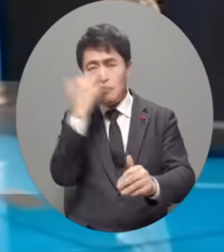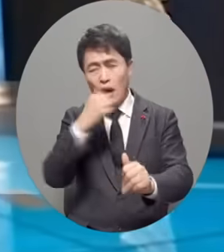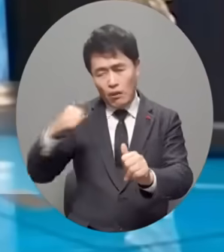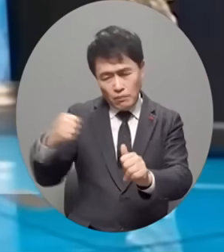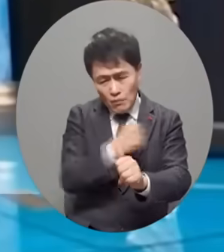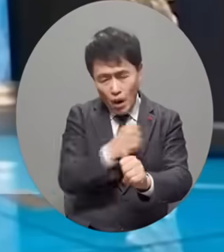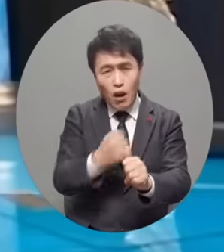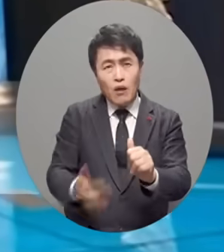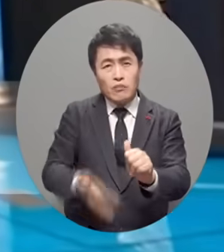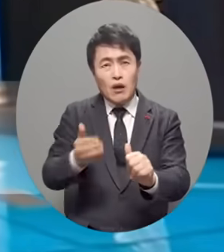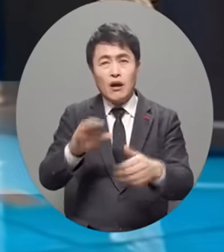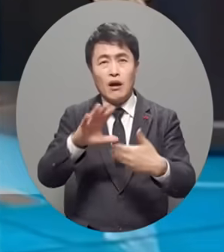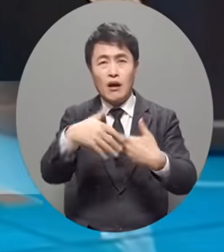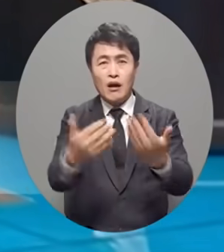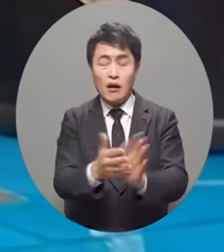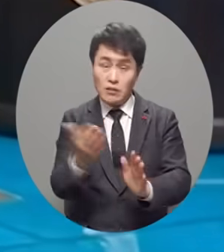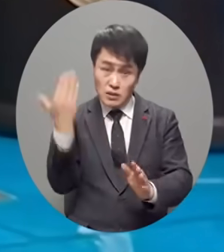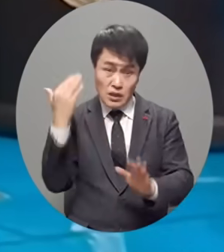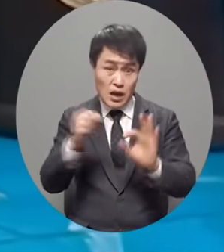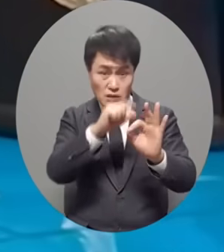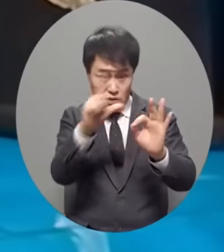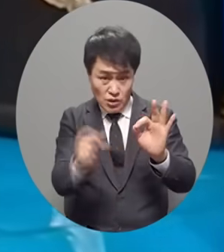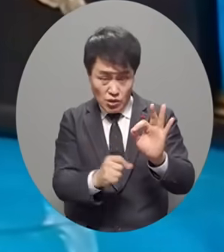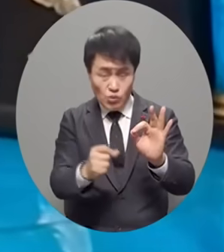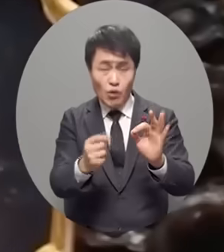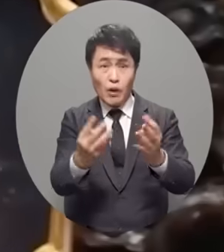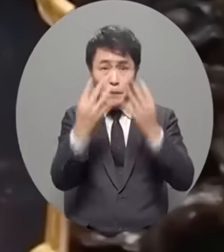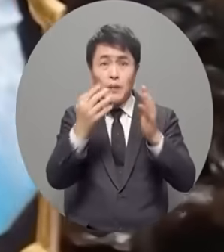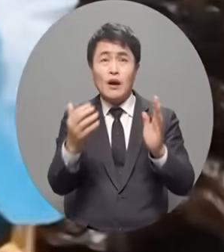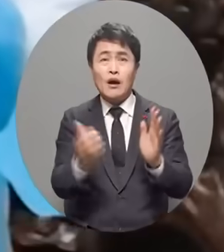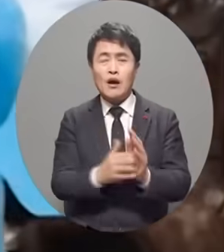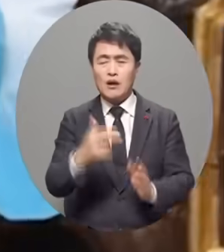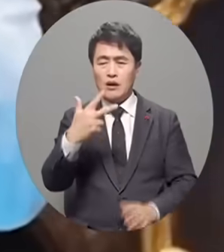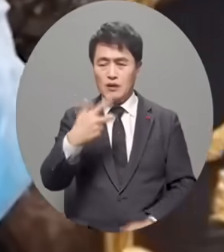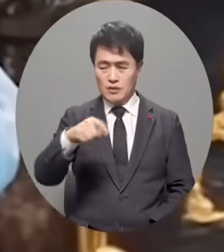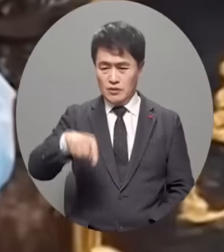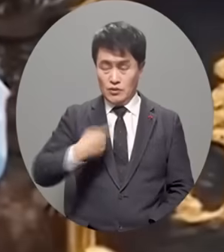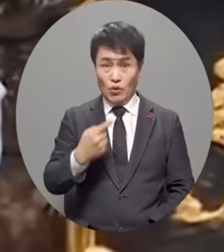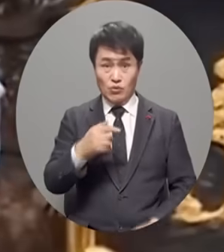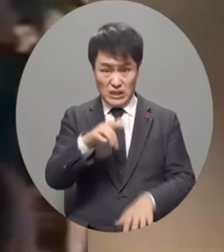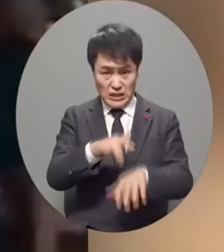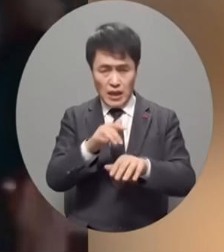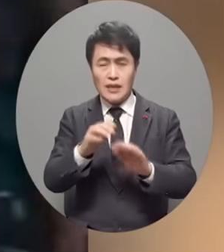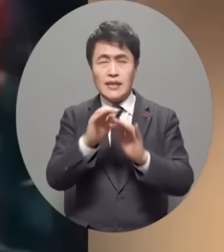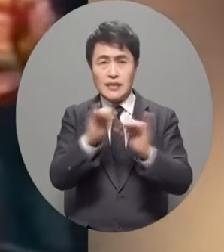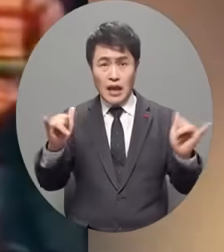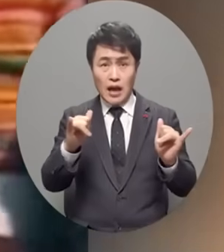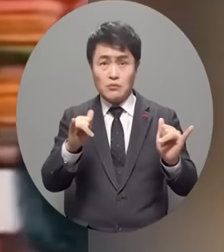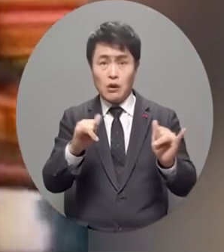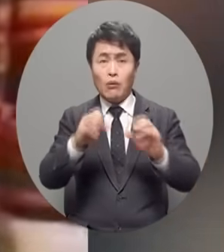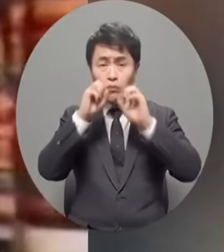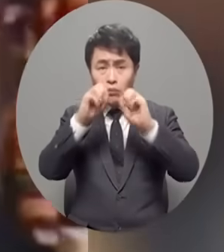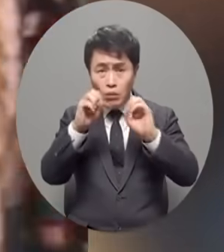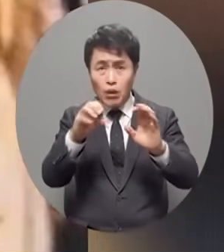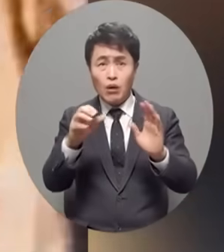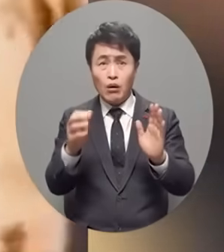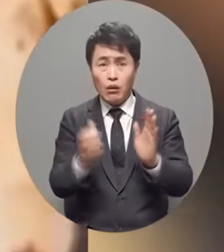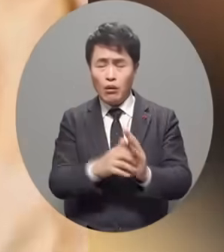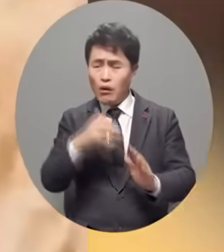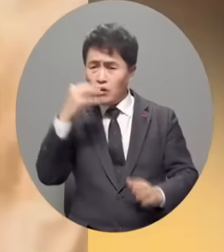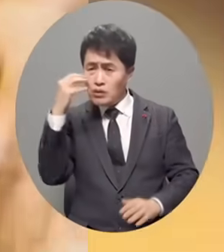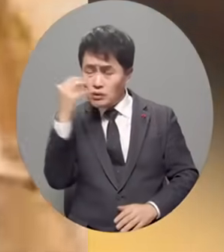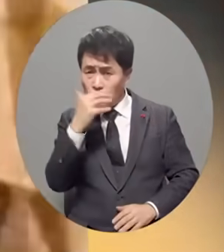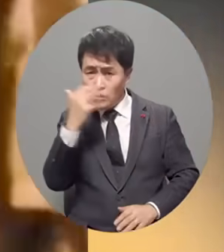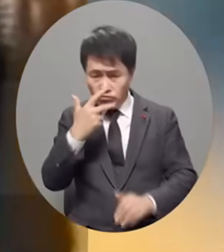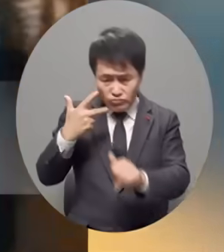혐의로 지난 10월 구속됐습니다. 정 씨 측은 자신은 신이 아니라 사람이라고 신도들에게 얘기하며 성적으로